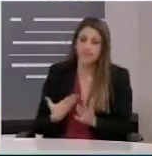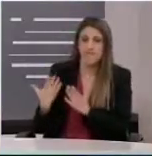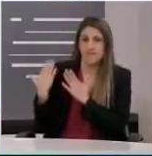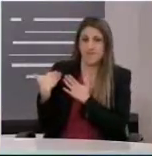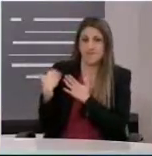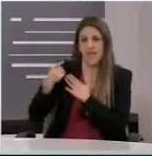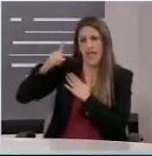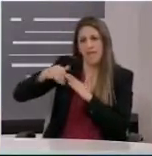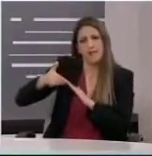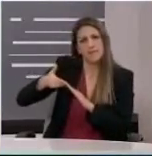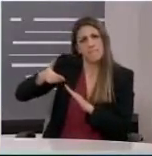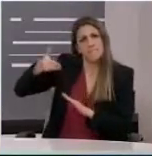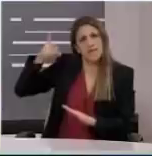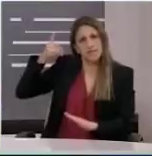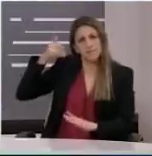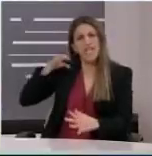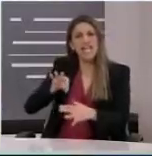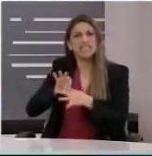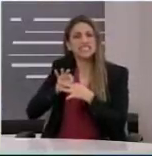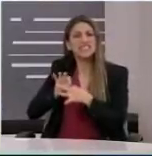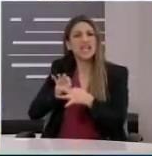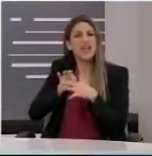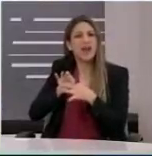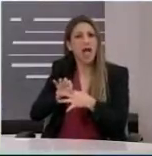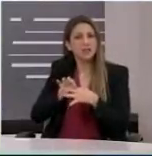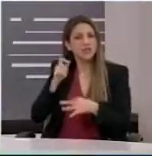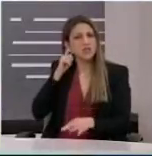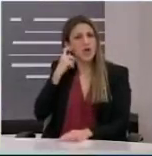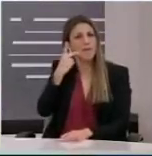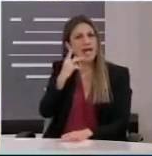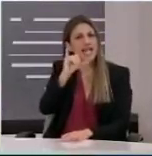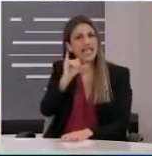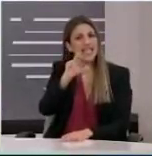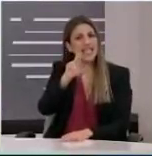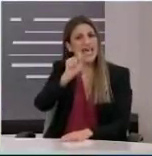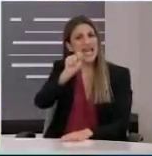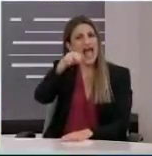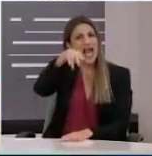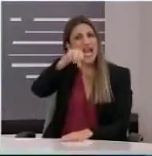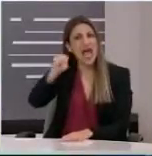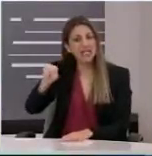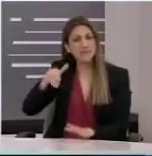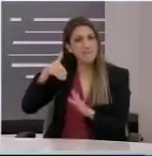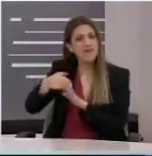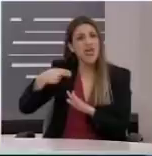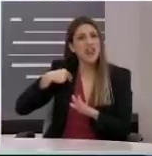μέρες, ο στενός σας συνεργάτης, ο κύριος Κυρανάκης, βγήκε στη δημόσια